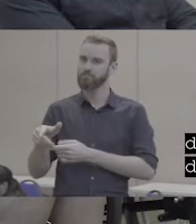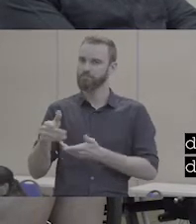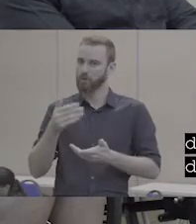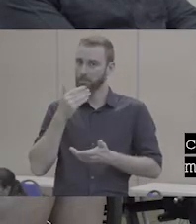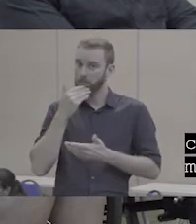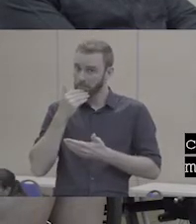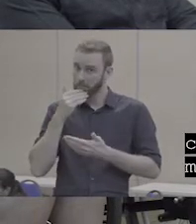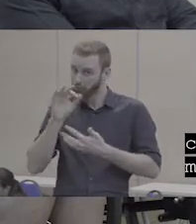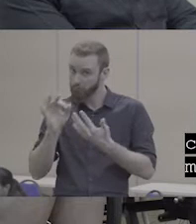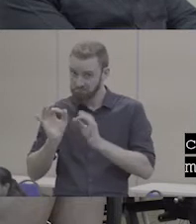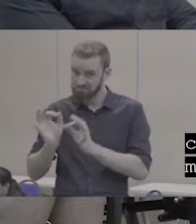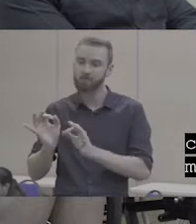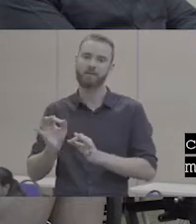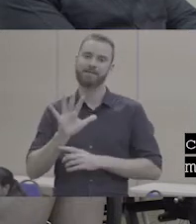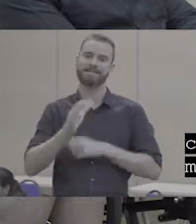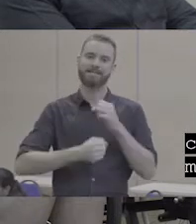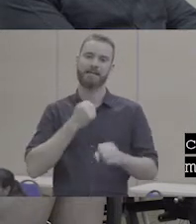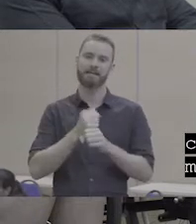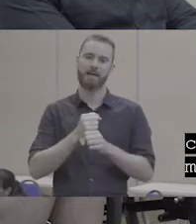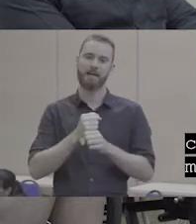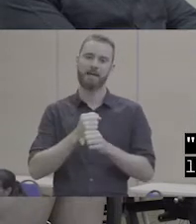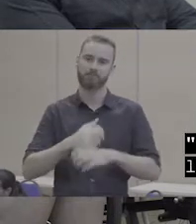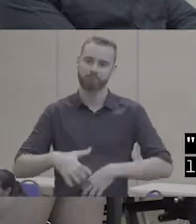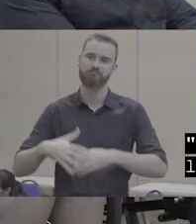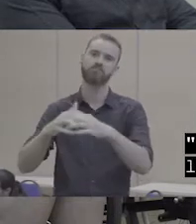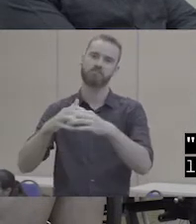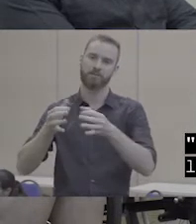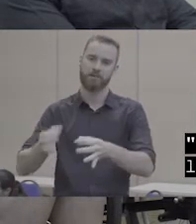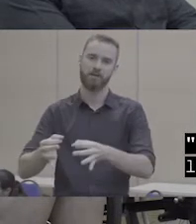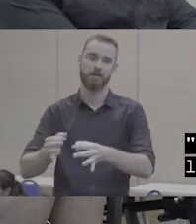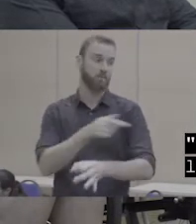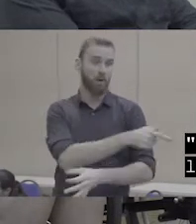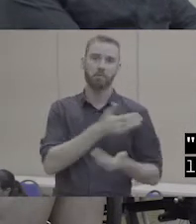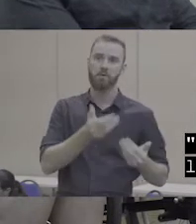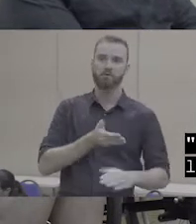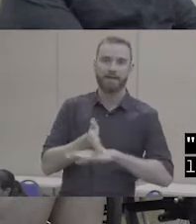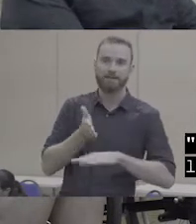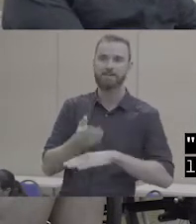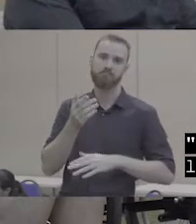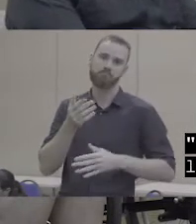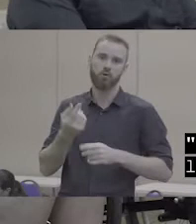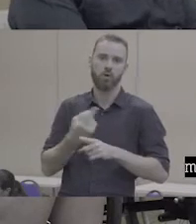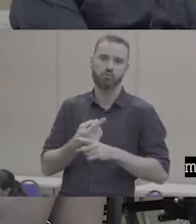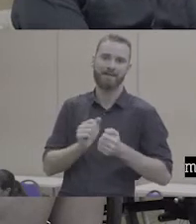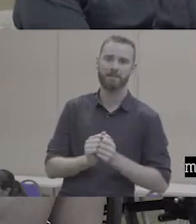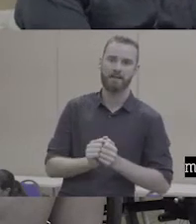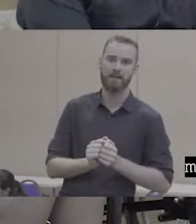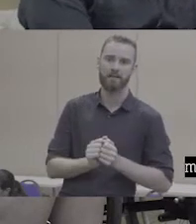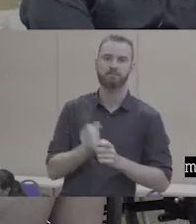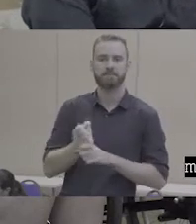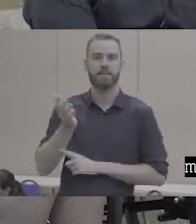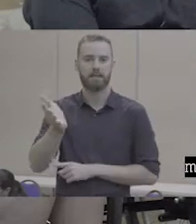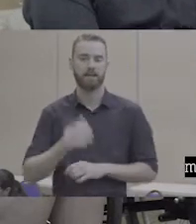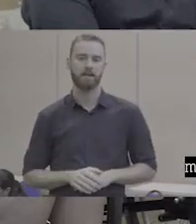Dans les bonnes conditions, 5 ans à réaliser. Il y a du monde qui disent hey, « Moi, j'ai besoin d'accéder à un logement adapté, merveilleux, mais j'en ai pour